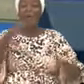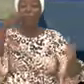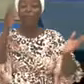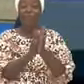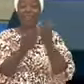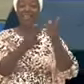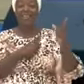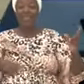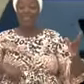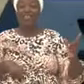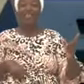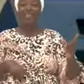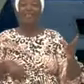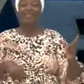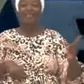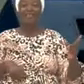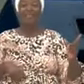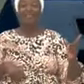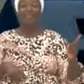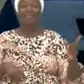gloire à dieu